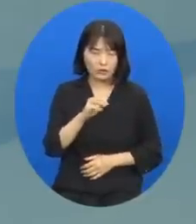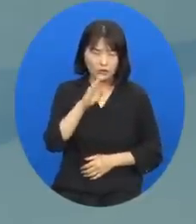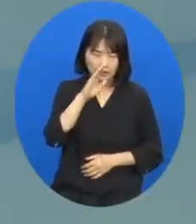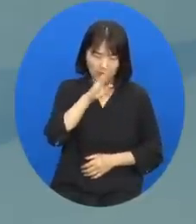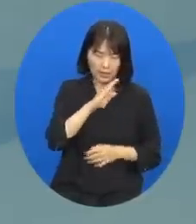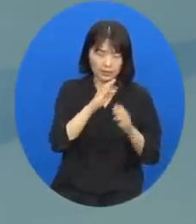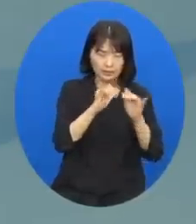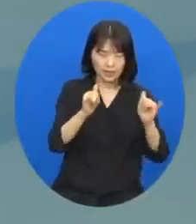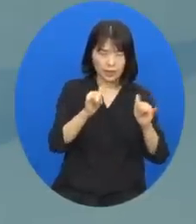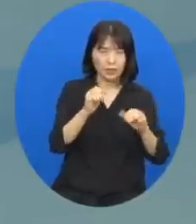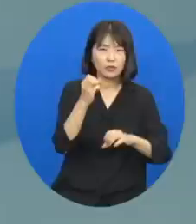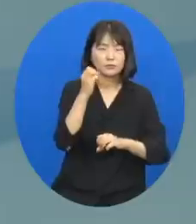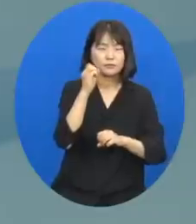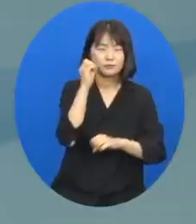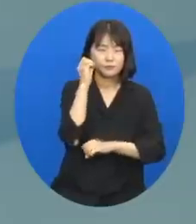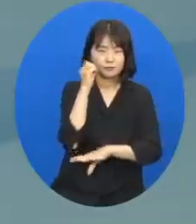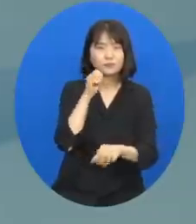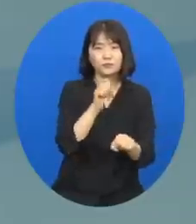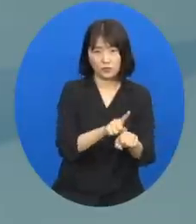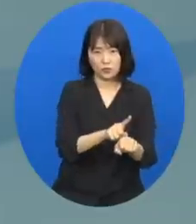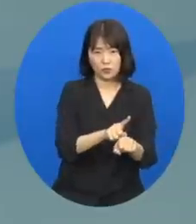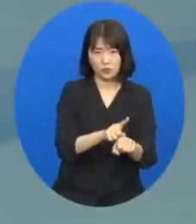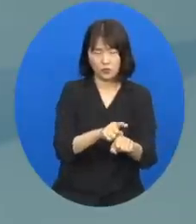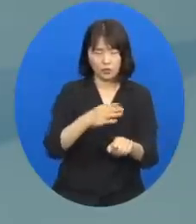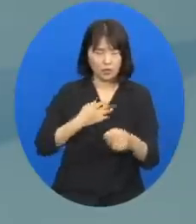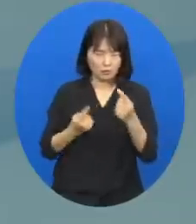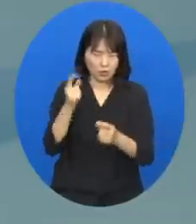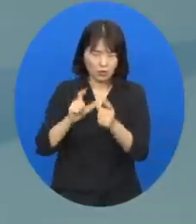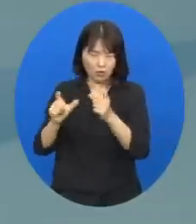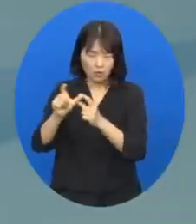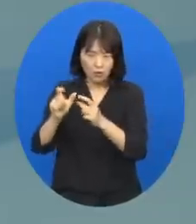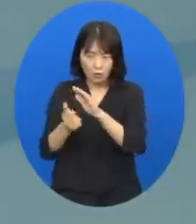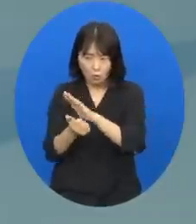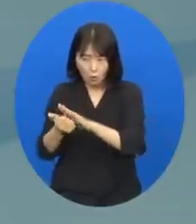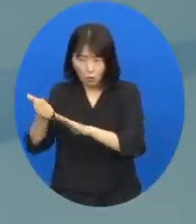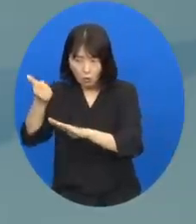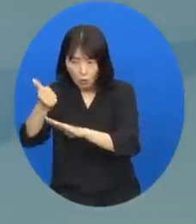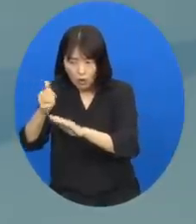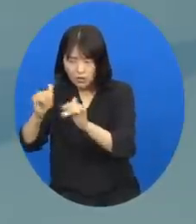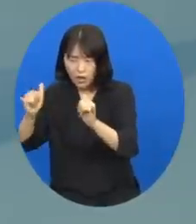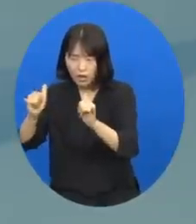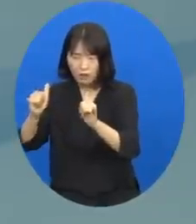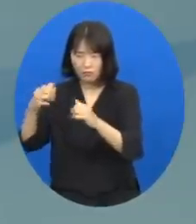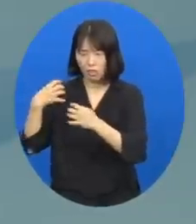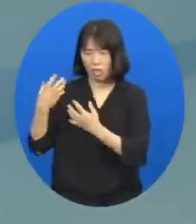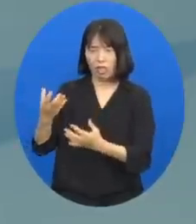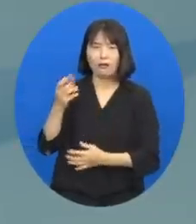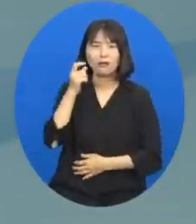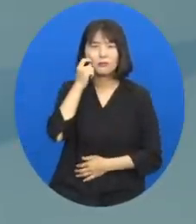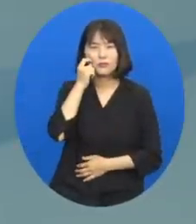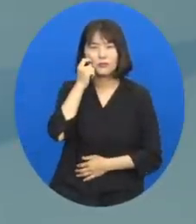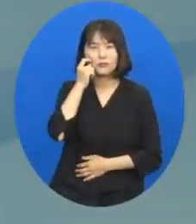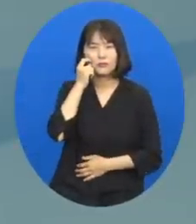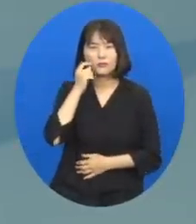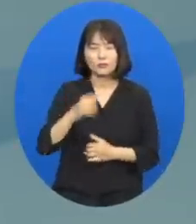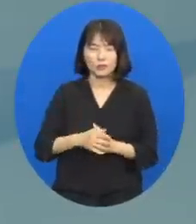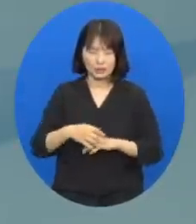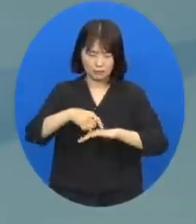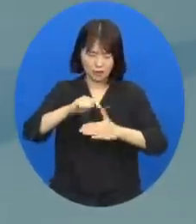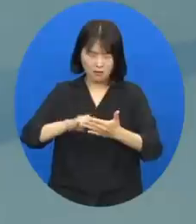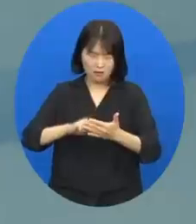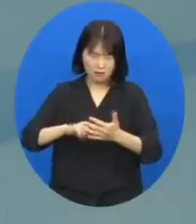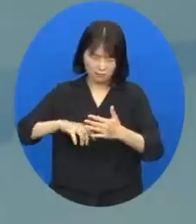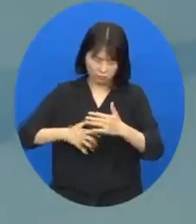그래서 나보다 더 잘 때는 사람들을 결코 가만 놔두질 못합니다 마음속에 분노의